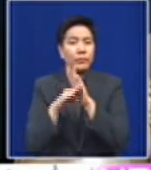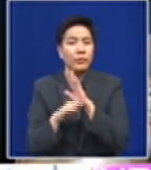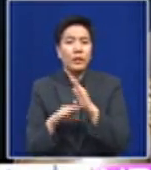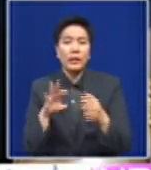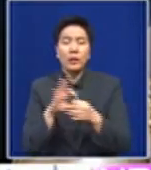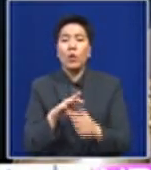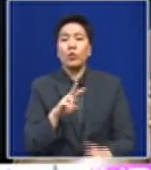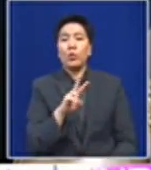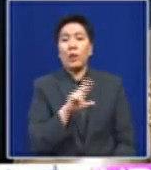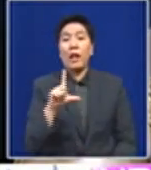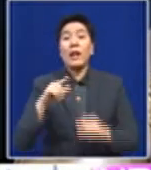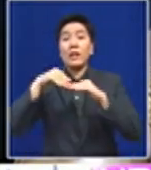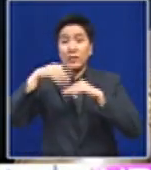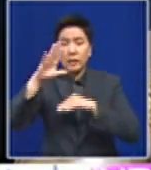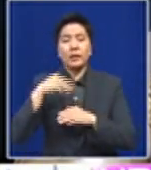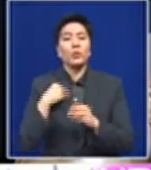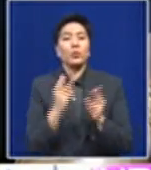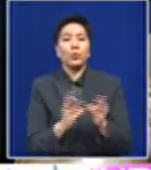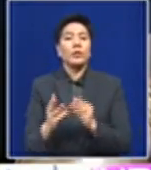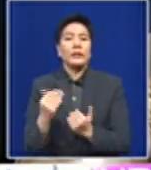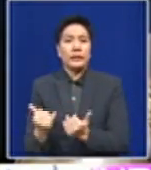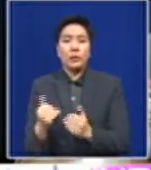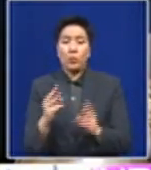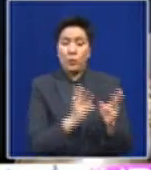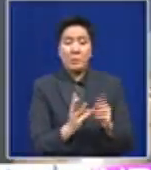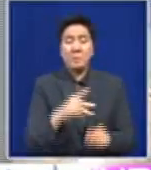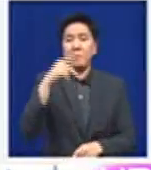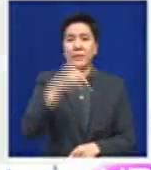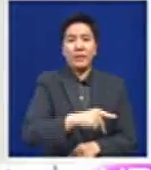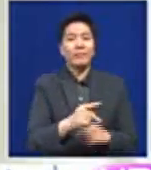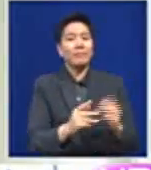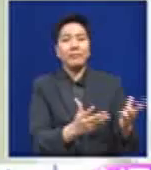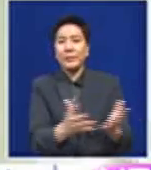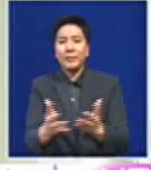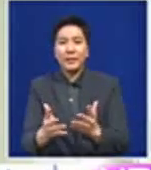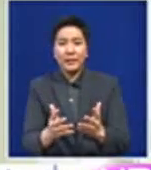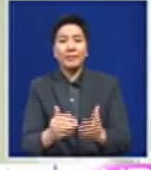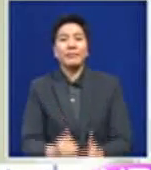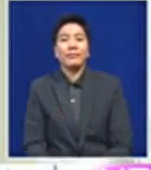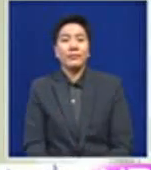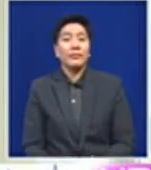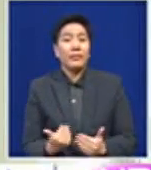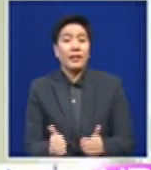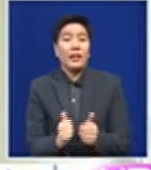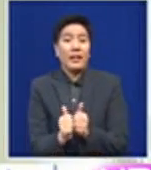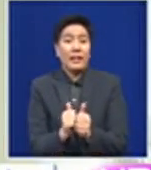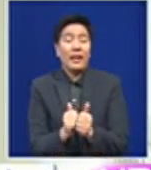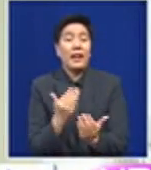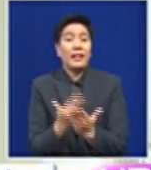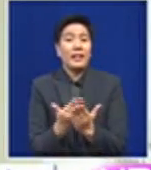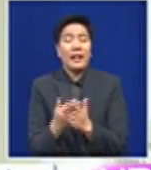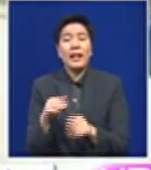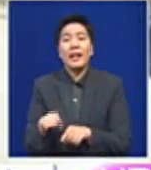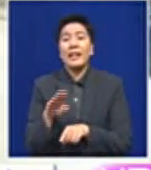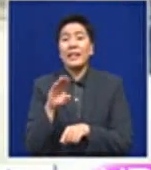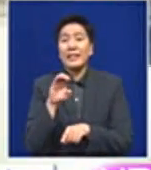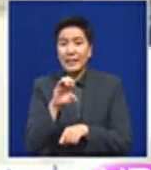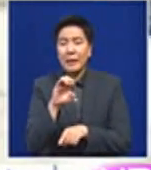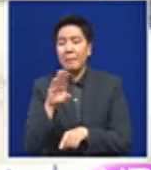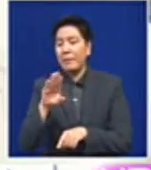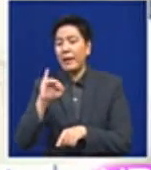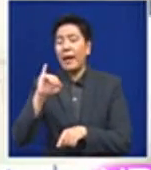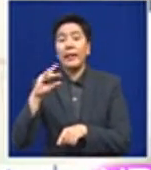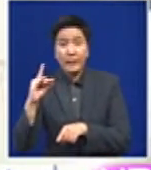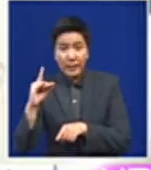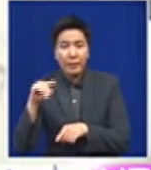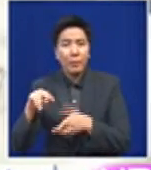ที่เกิน2ล้านบาทขึ้นไปก็จะไม่มีการใช้วิธีพิเศษนะครับ สำหรับวิธีการประกวดราคาแบบ e-bidding จะดำเนินการทุ